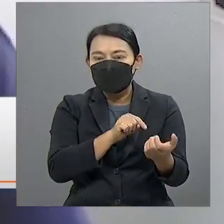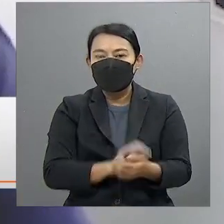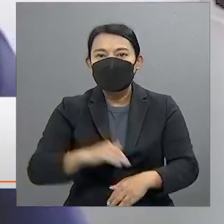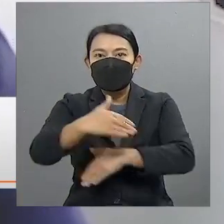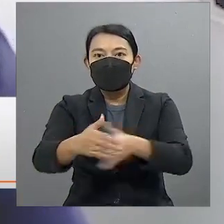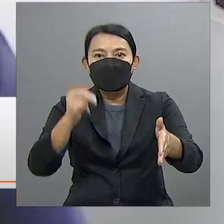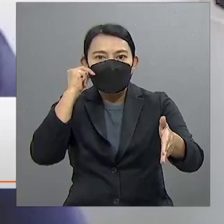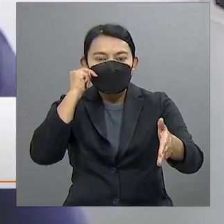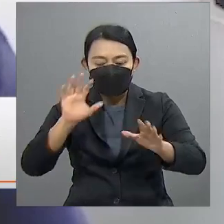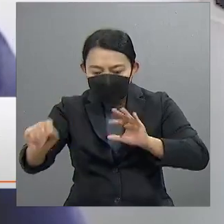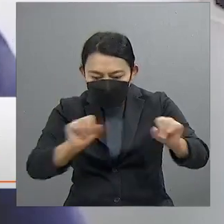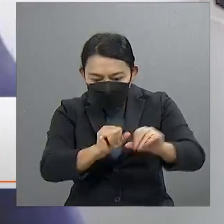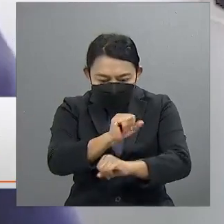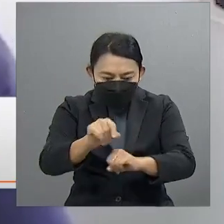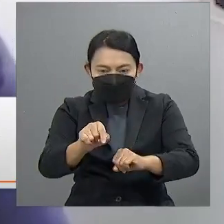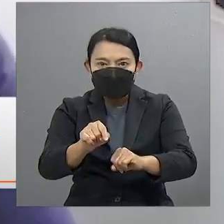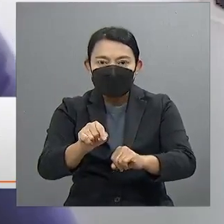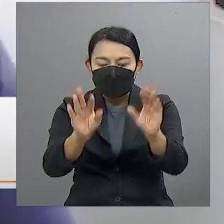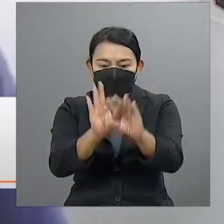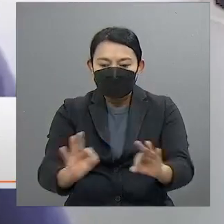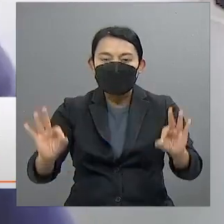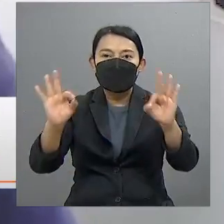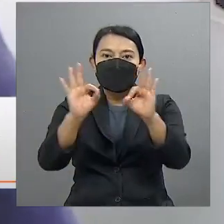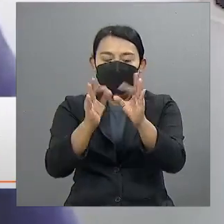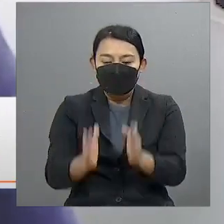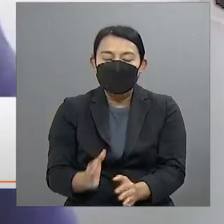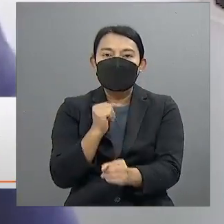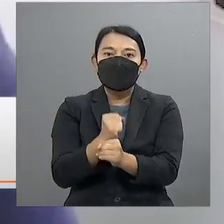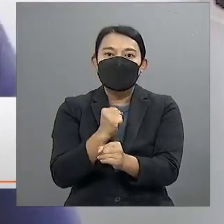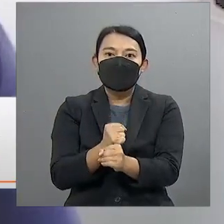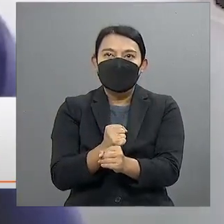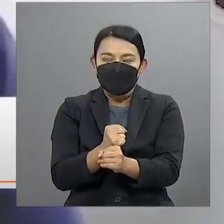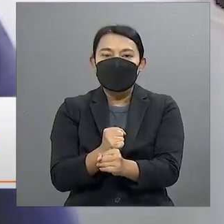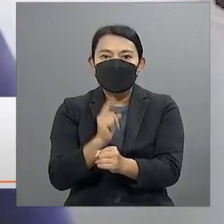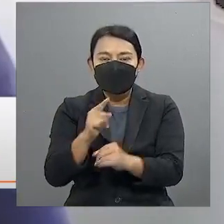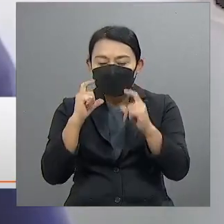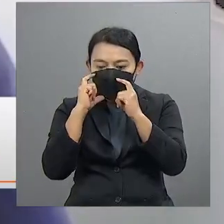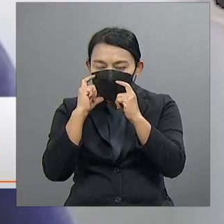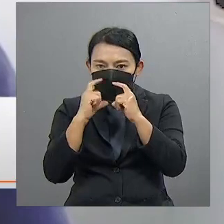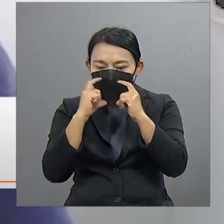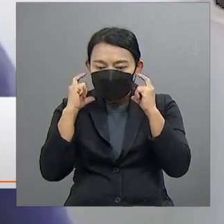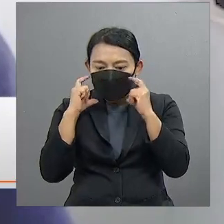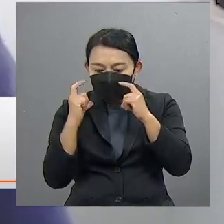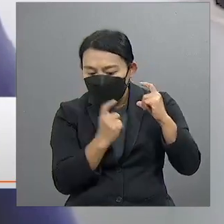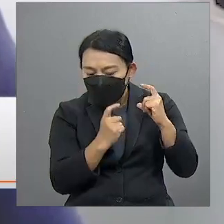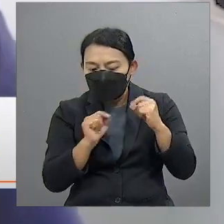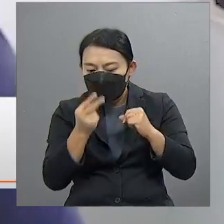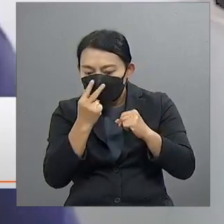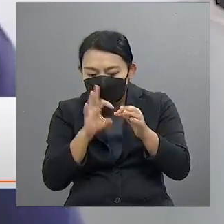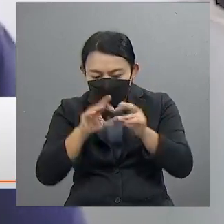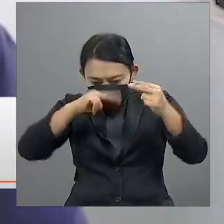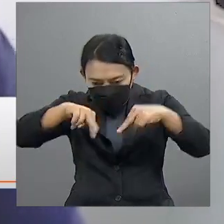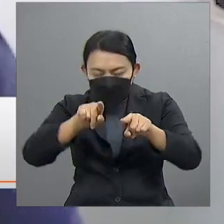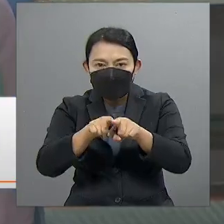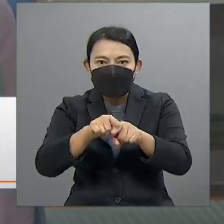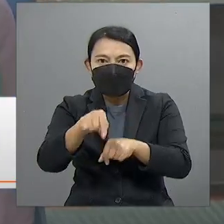น้นนะครับในเรื่องของที่พนักงานนะครับที่มีการสวมถอดแมสออกมาเนี่ยและมีการสัมผัสเนี่ยก็ต้องดูแลตรงนี้ด้วยนะครับนอกจากตำแหน่งที่ทำง